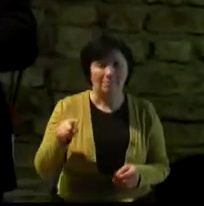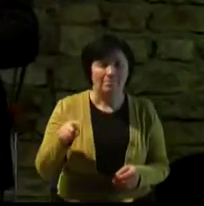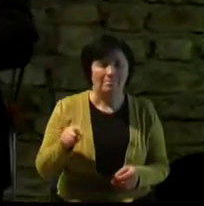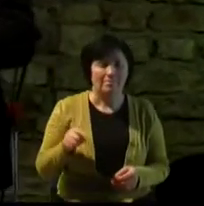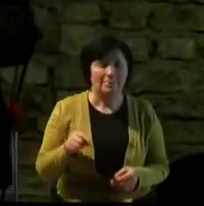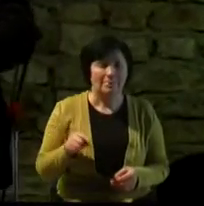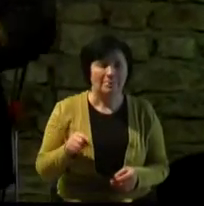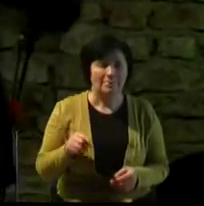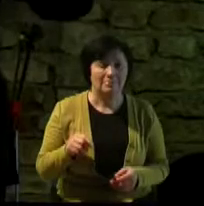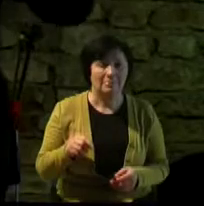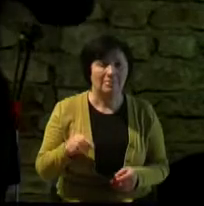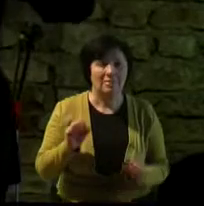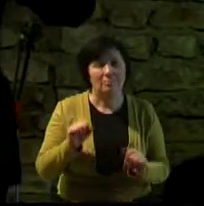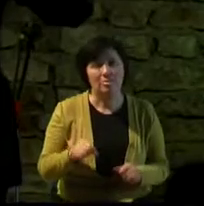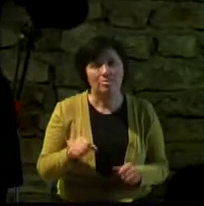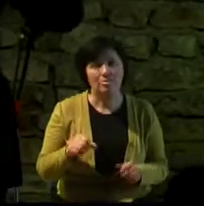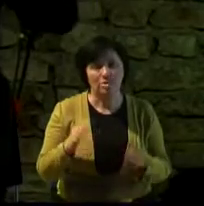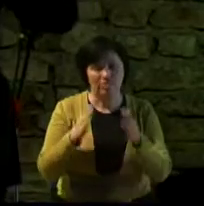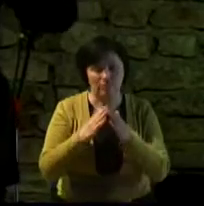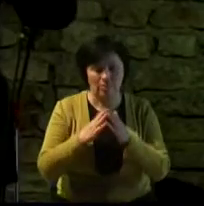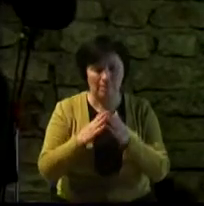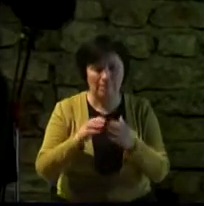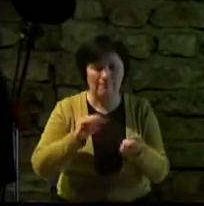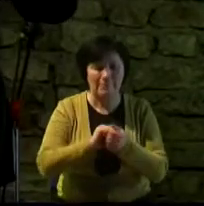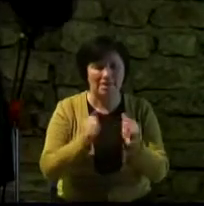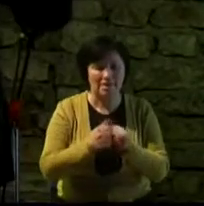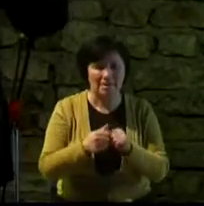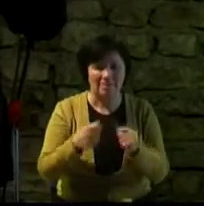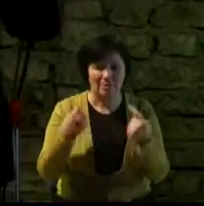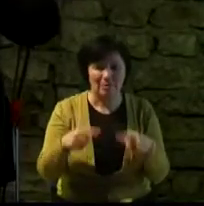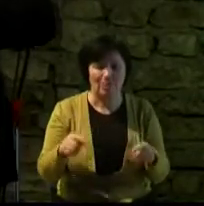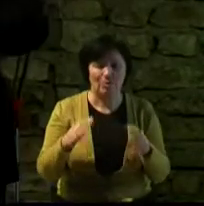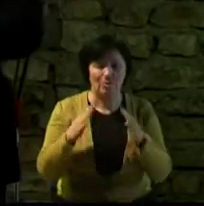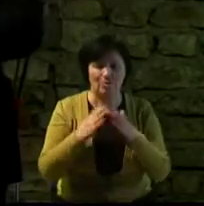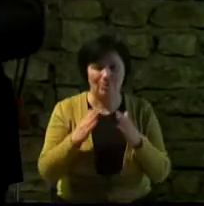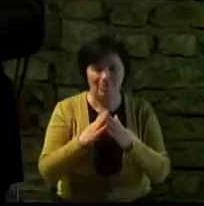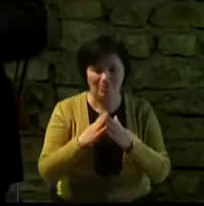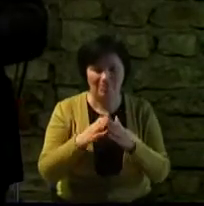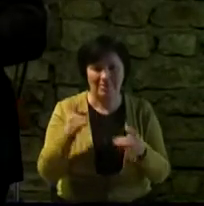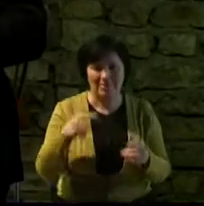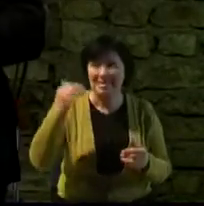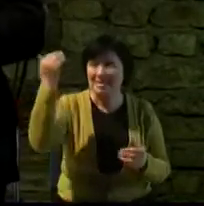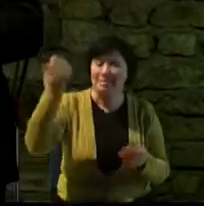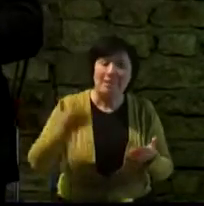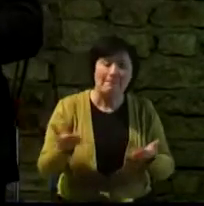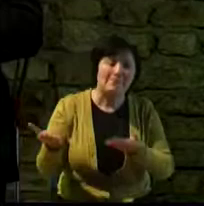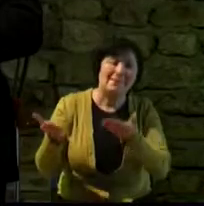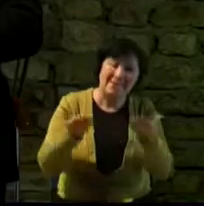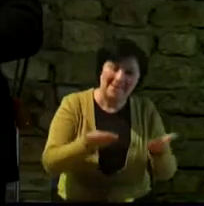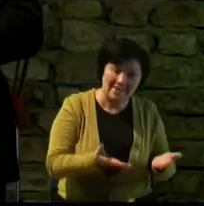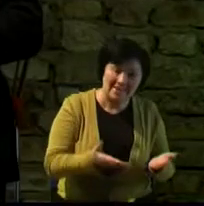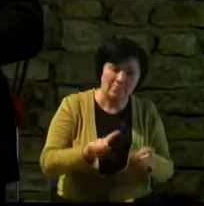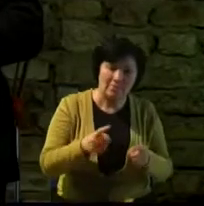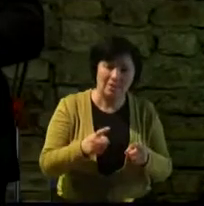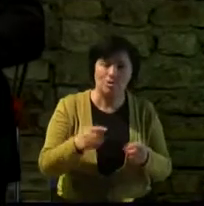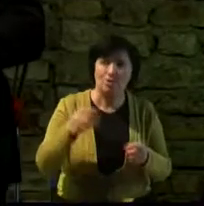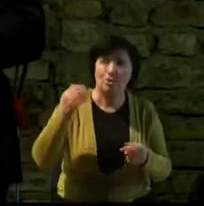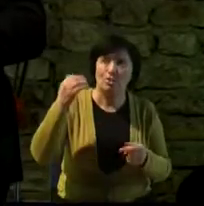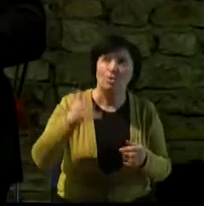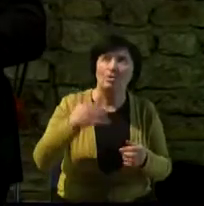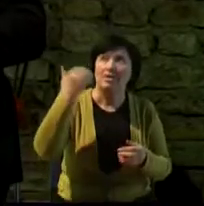не все мы знаем, но мы верим, что Бог свят, Бог праведен, что что Бог любит людей, Бог любит меня, что